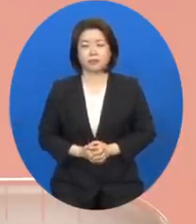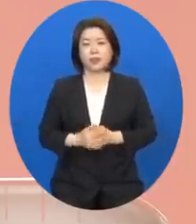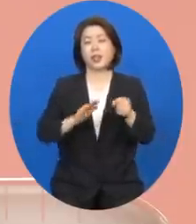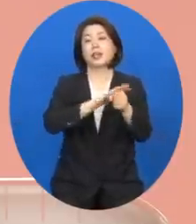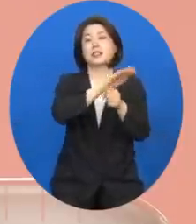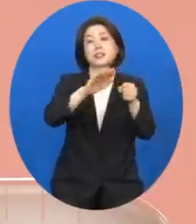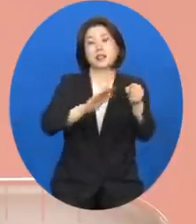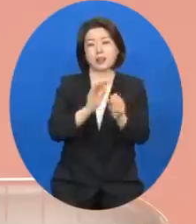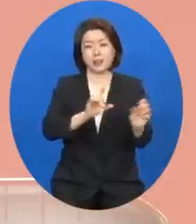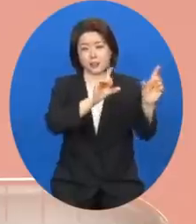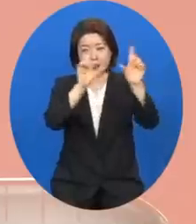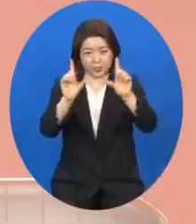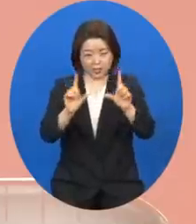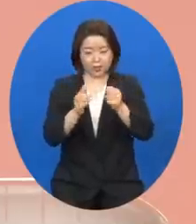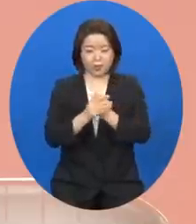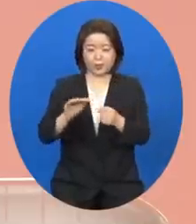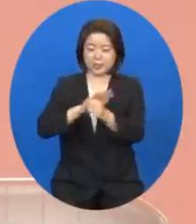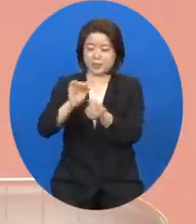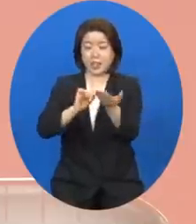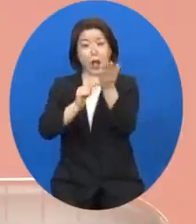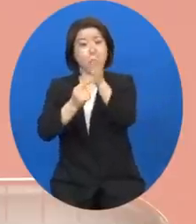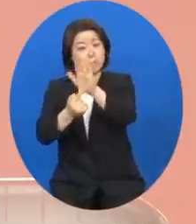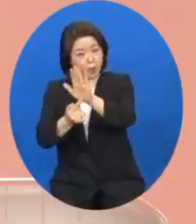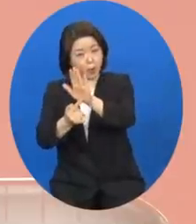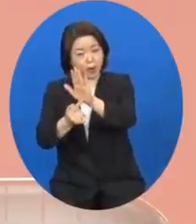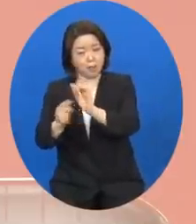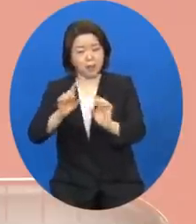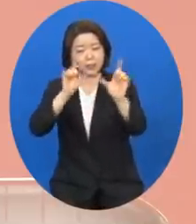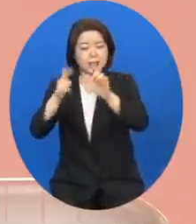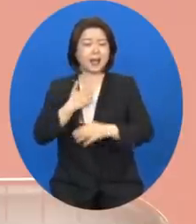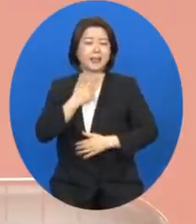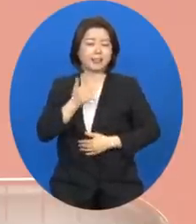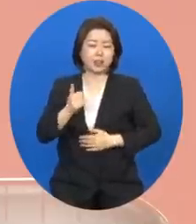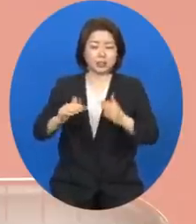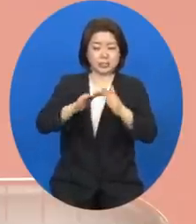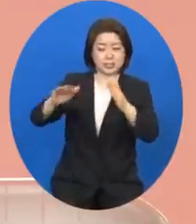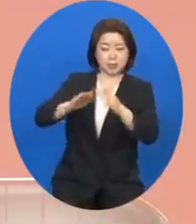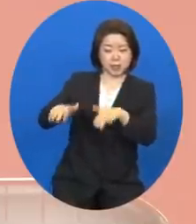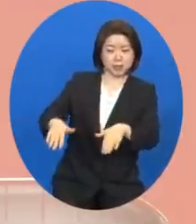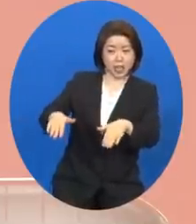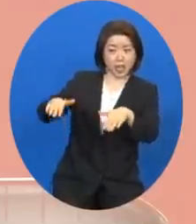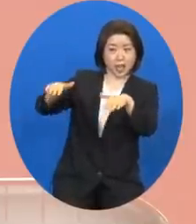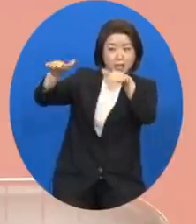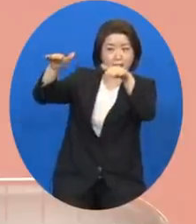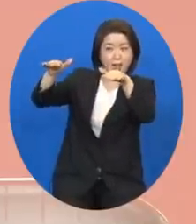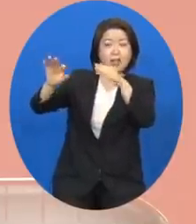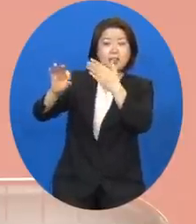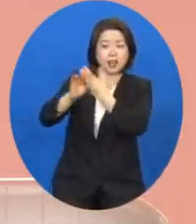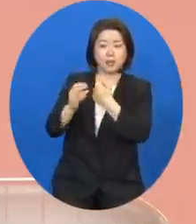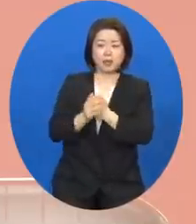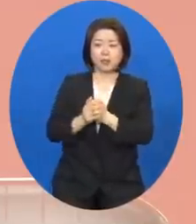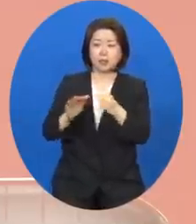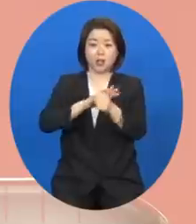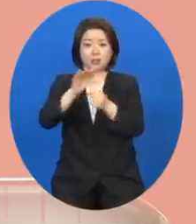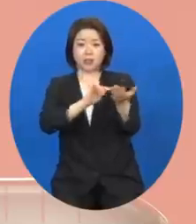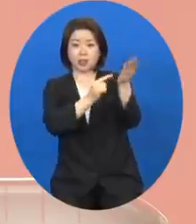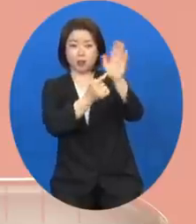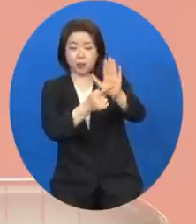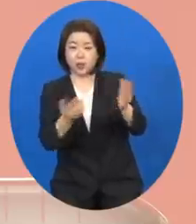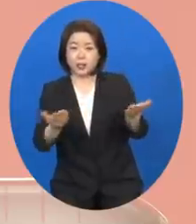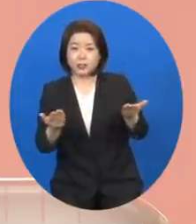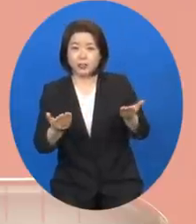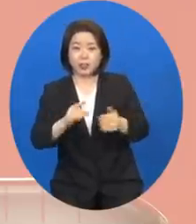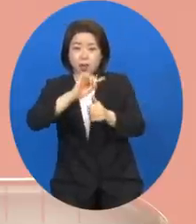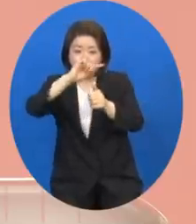사랑하고 살고 사랑을 표현하는 집안의 분위기에서 자란 사람은 그렇게 사랑을 표현하고 사는 일이